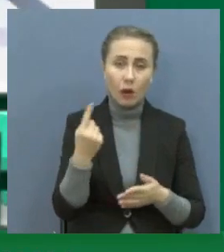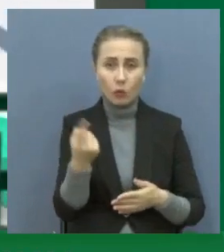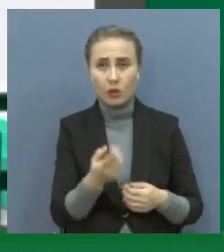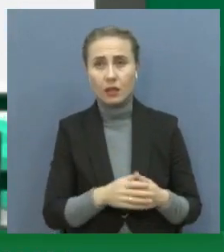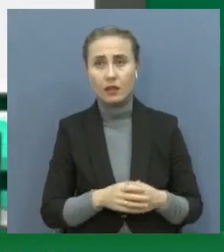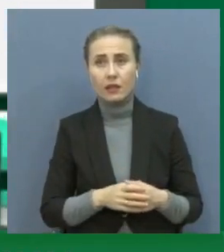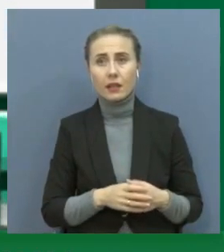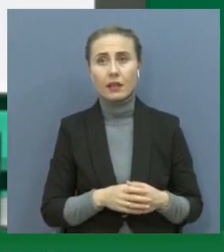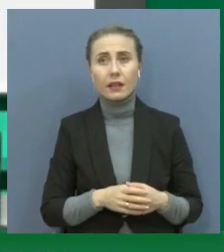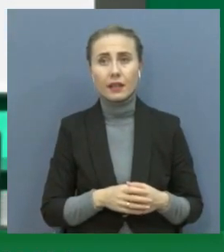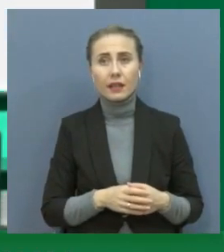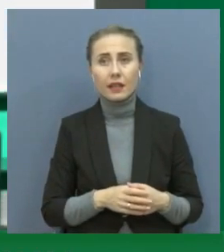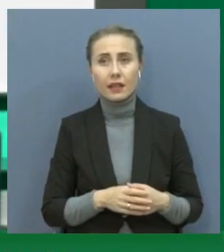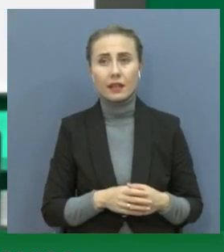имею в виду